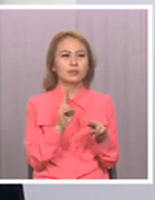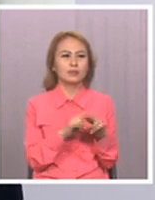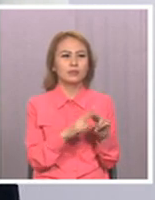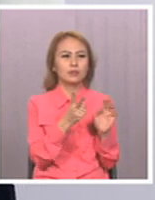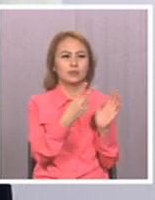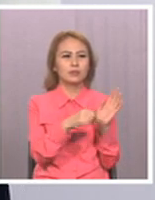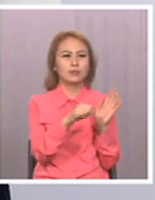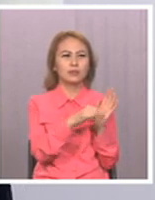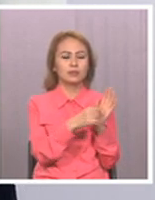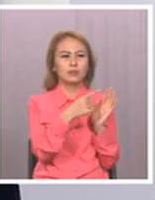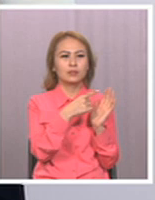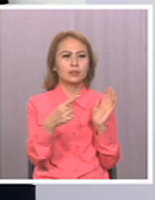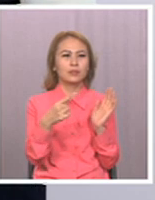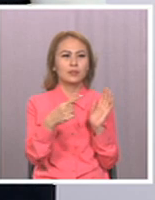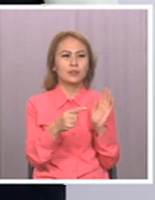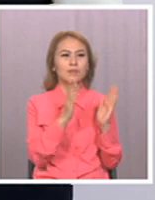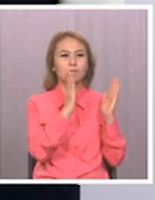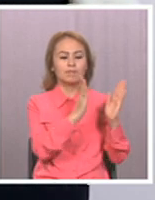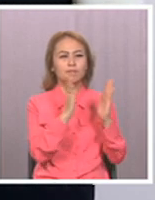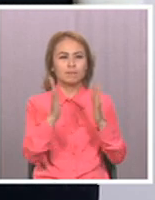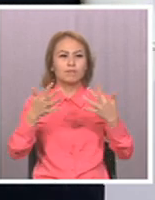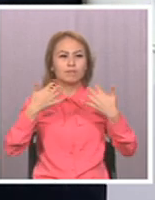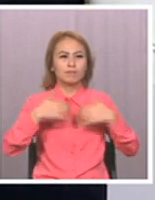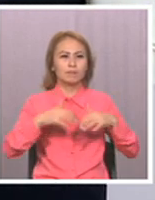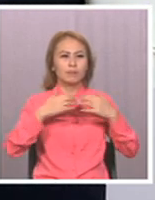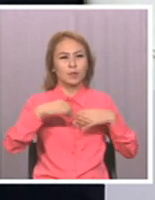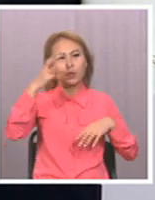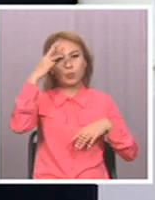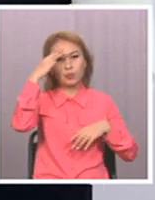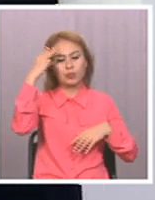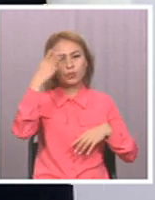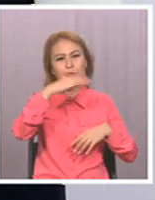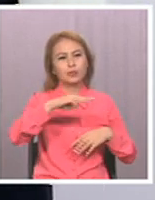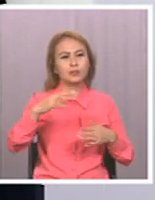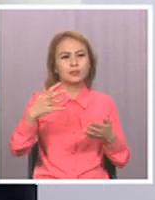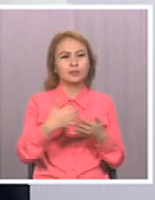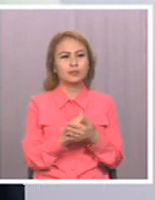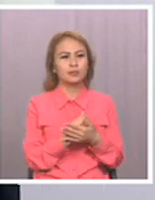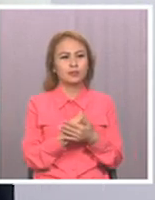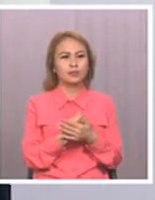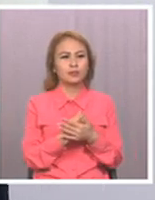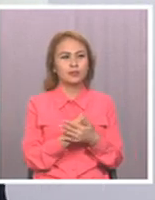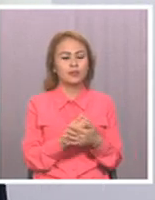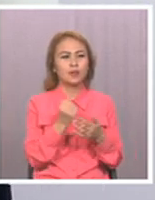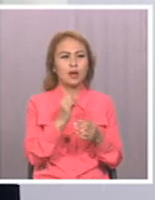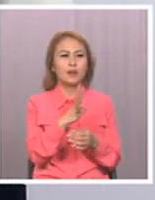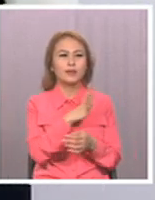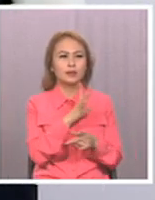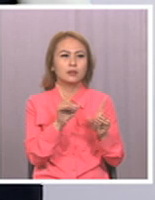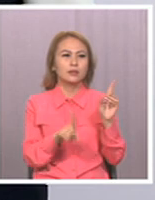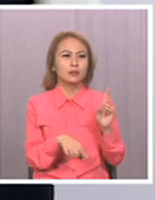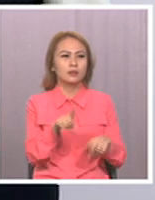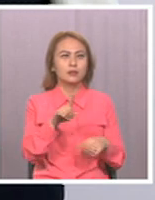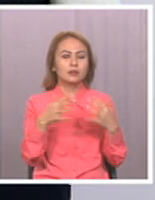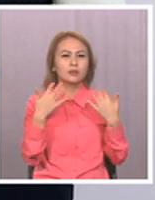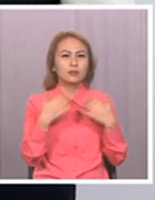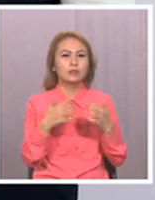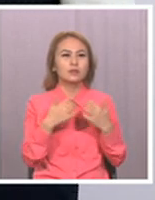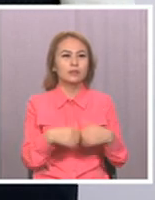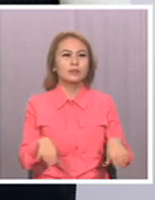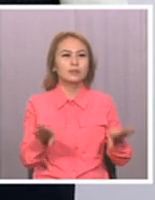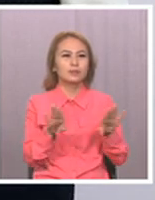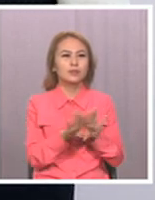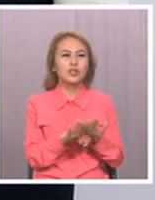Демек, бұл берілген қатардың модасы 26 болады. Ал кейде сандар қатарында